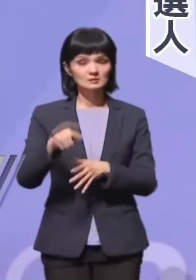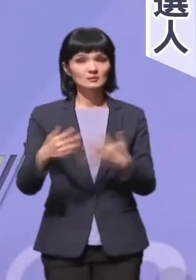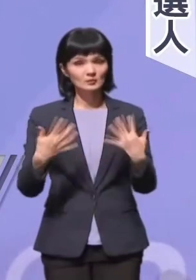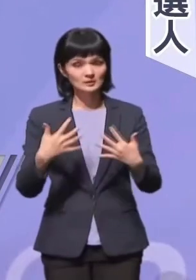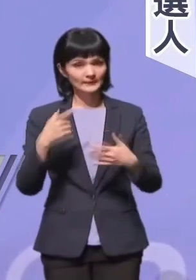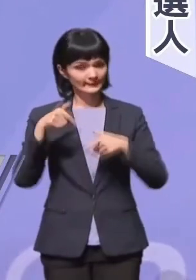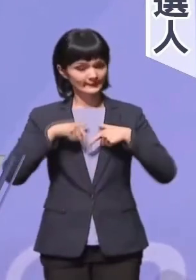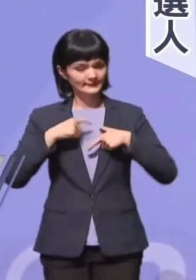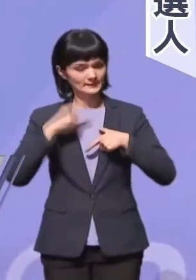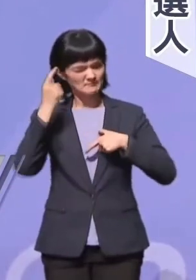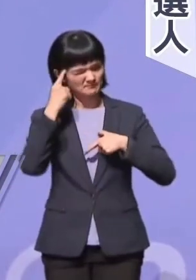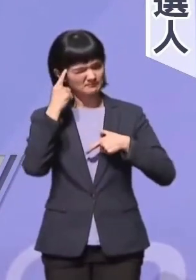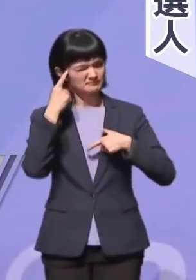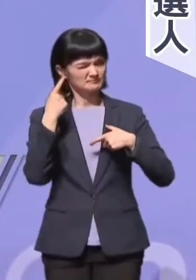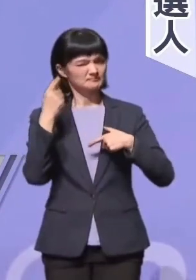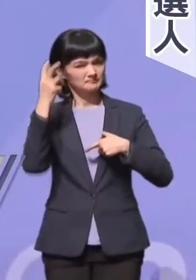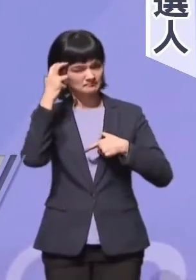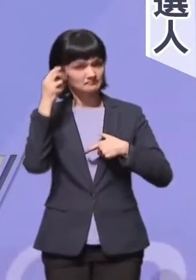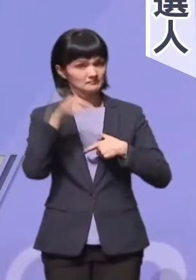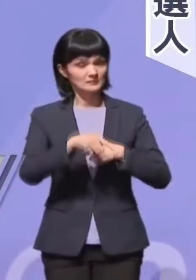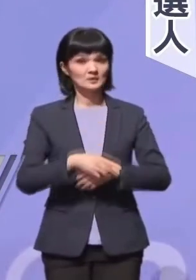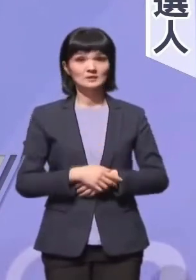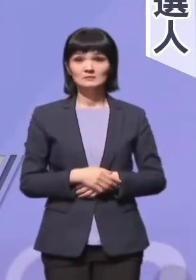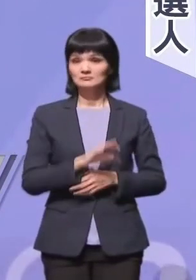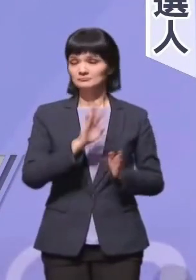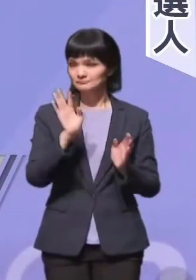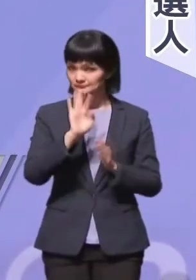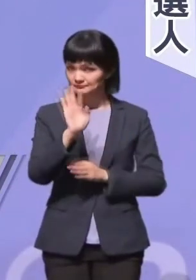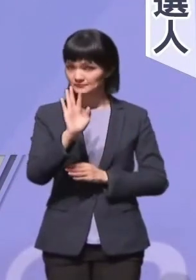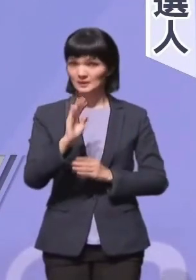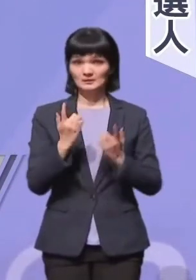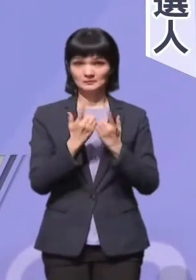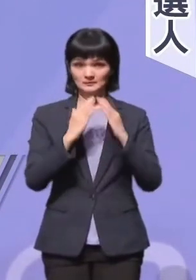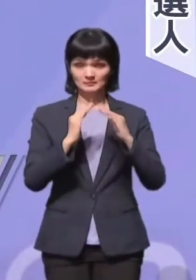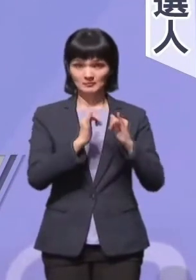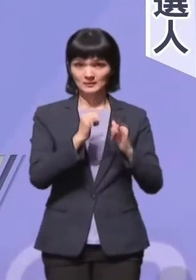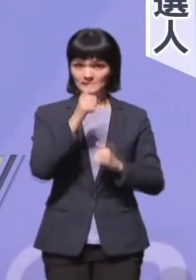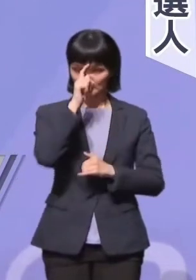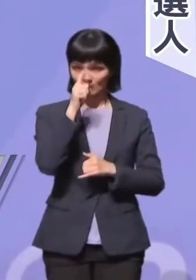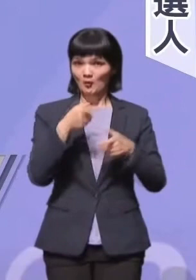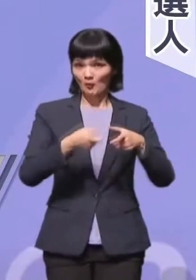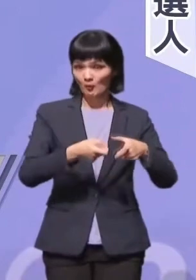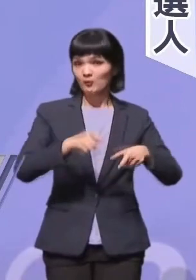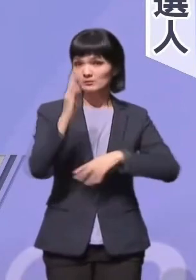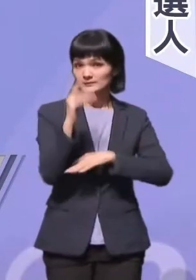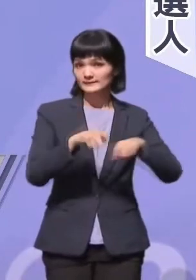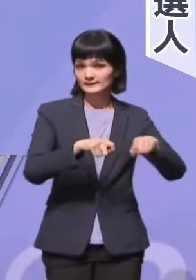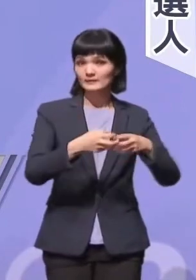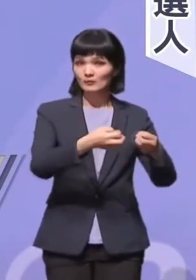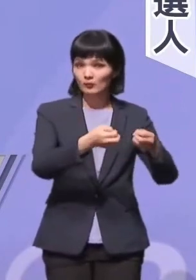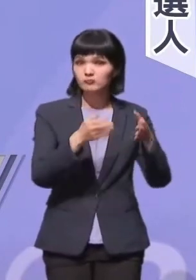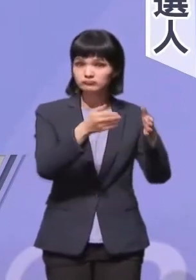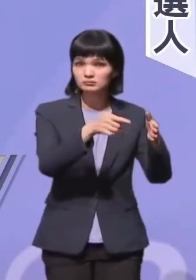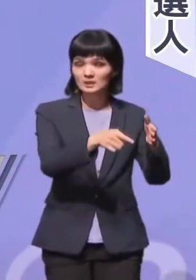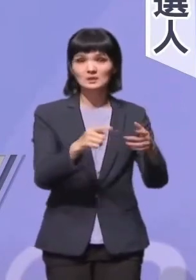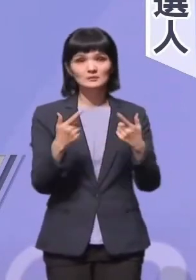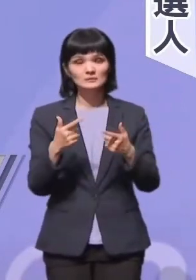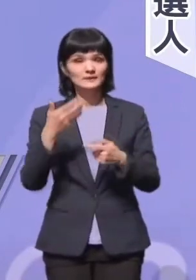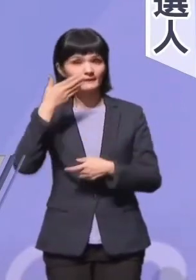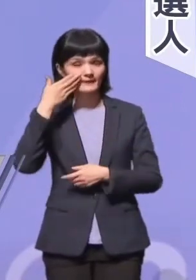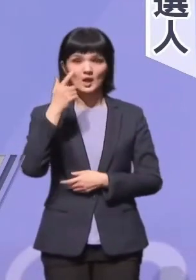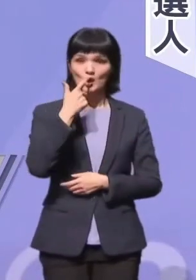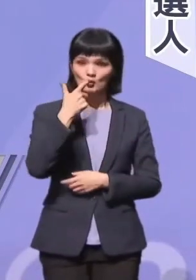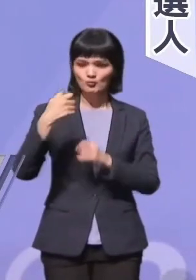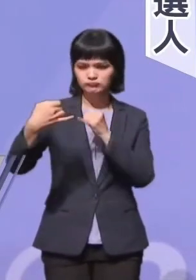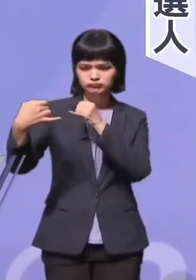想的弃保。其实台北市民更想看到的是公共政策的讨论，而不是应该让这些弃保蓝绿之间